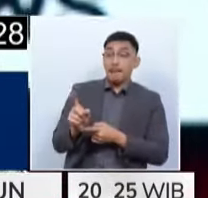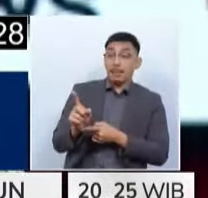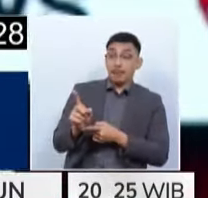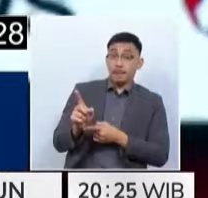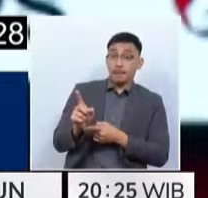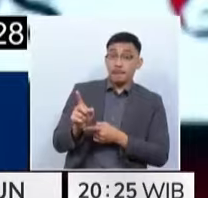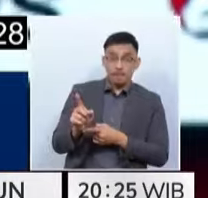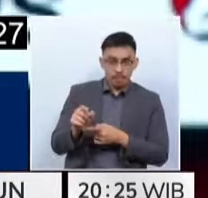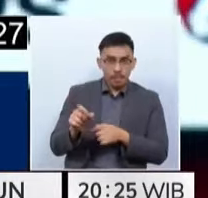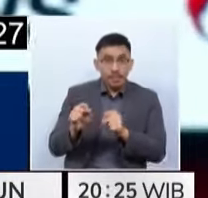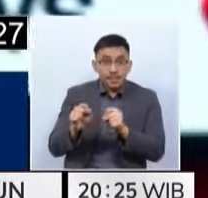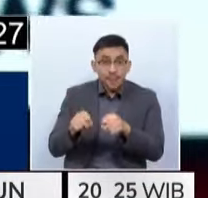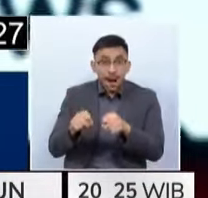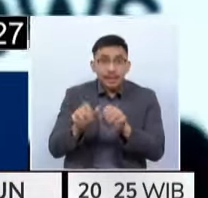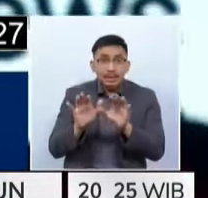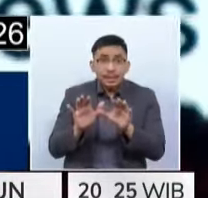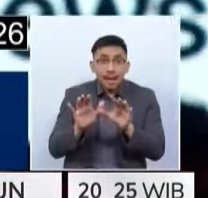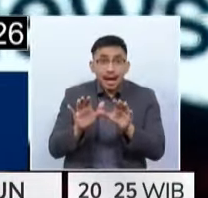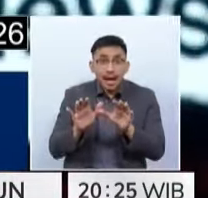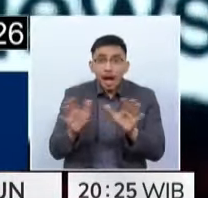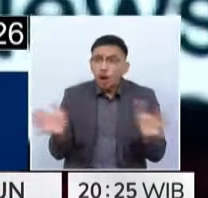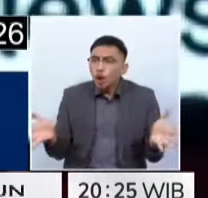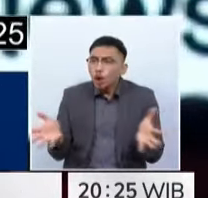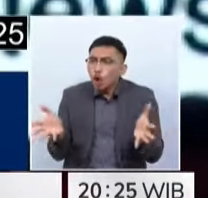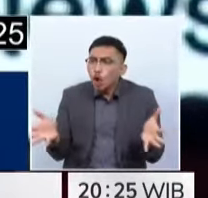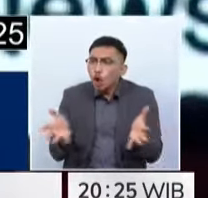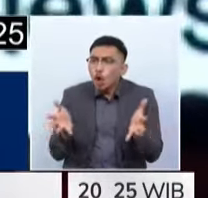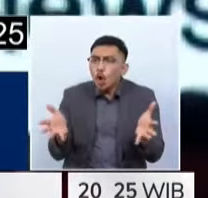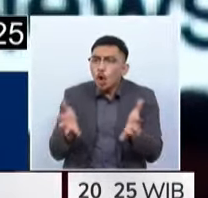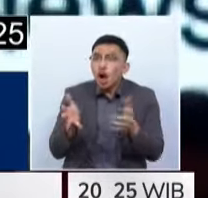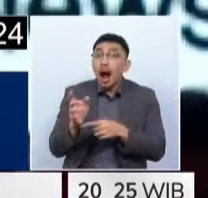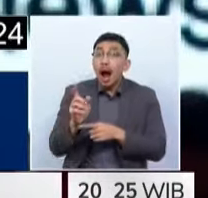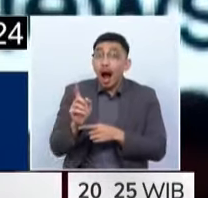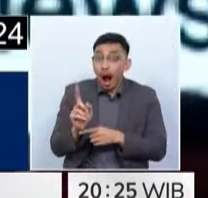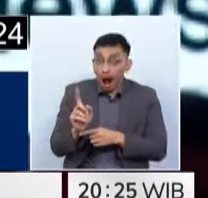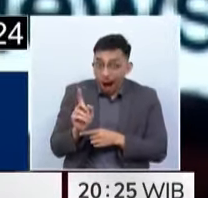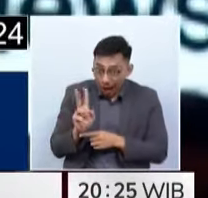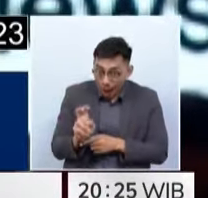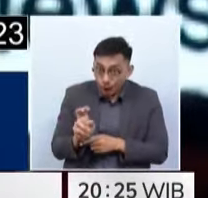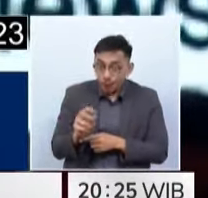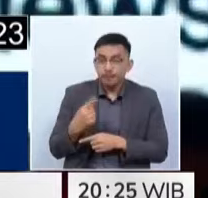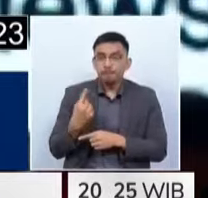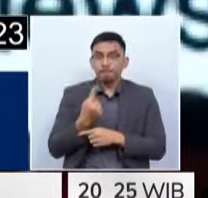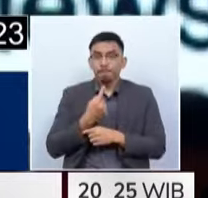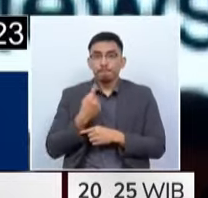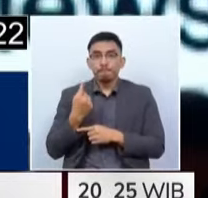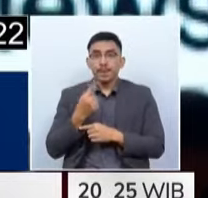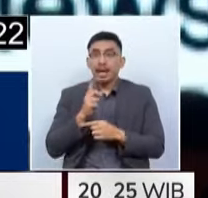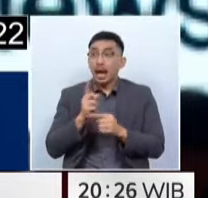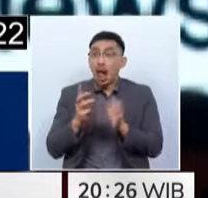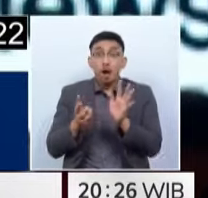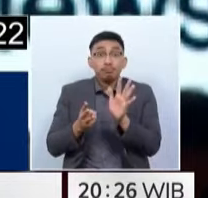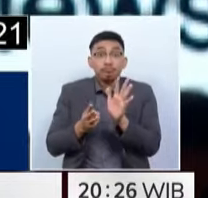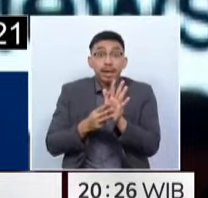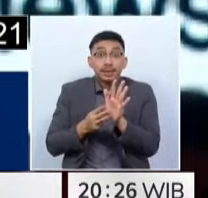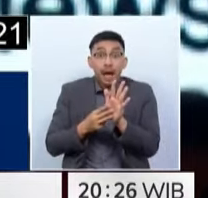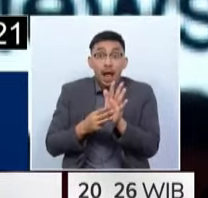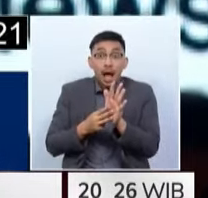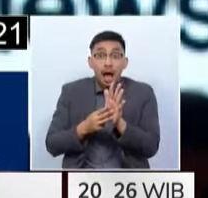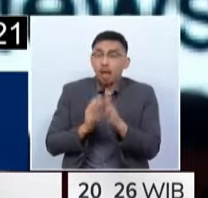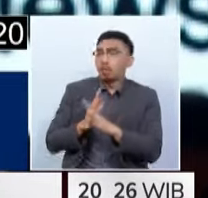kita inisiatif agar kita bisa mencegah sesuatu yang tidak kita inginkan kita tahu